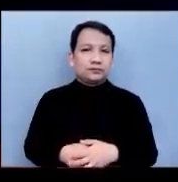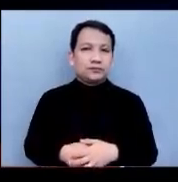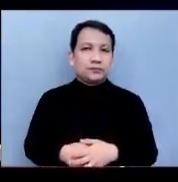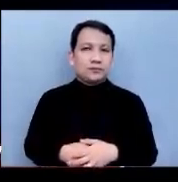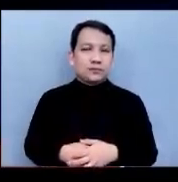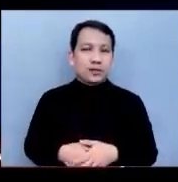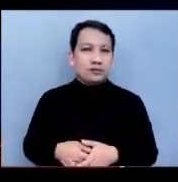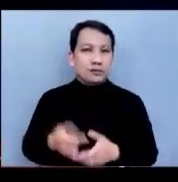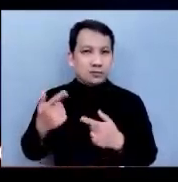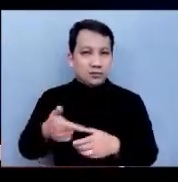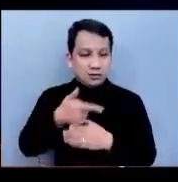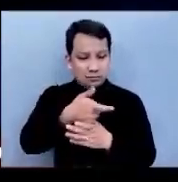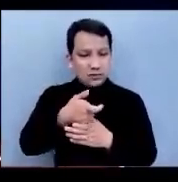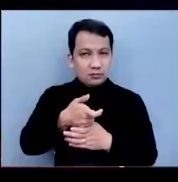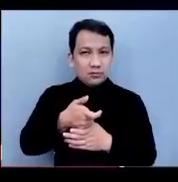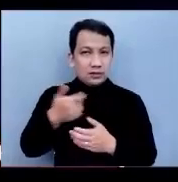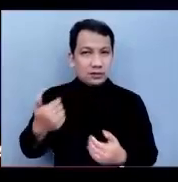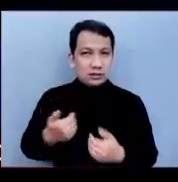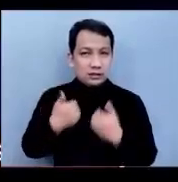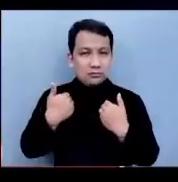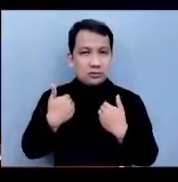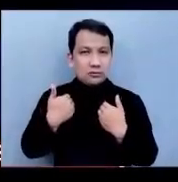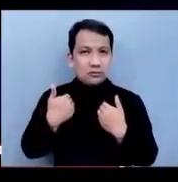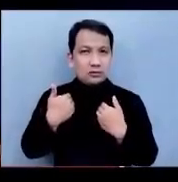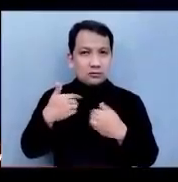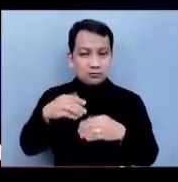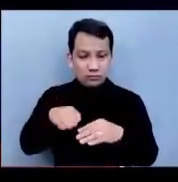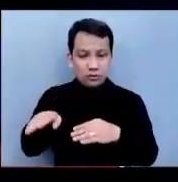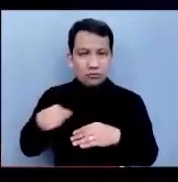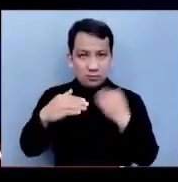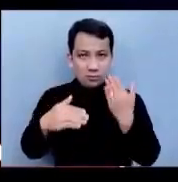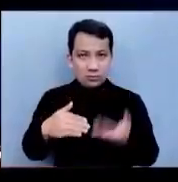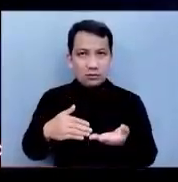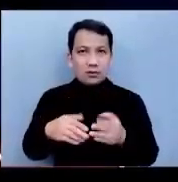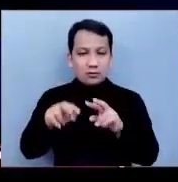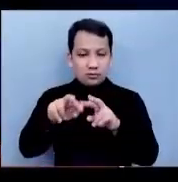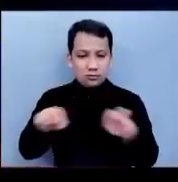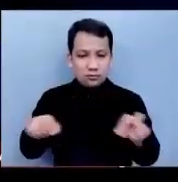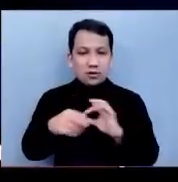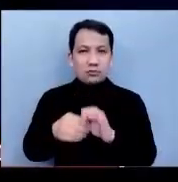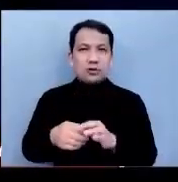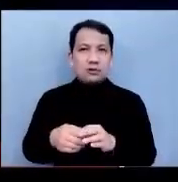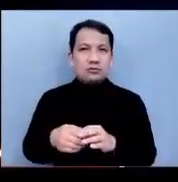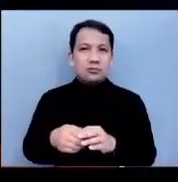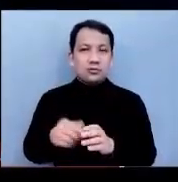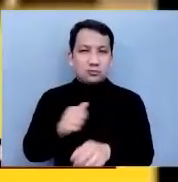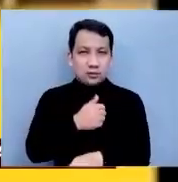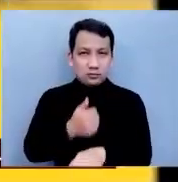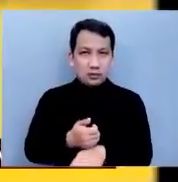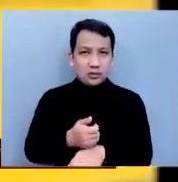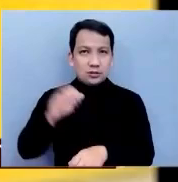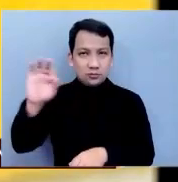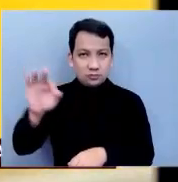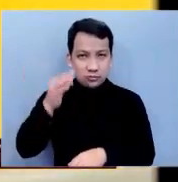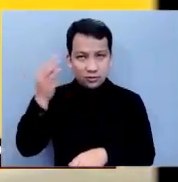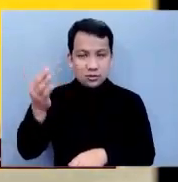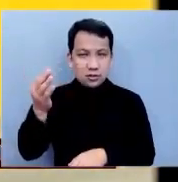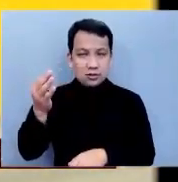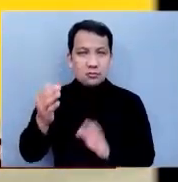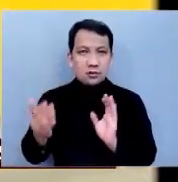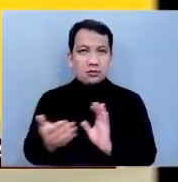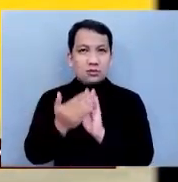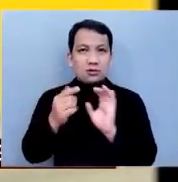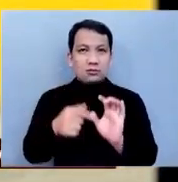Binaril ng pulis ang binatilyo na nauwi sa kanyang pagkamatay. Iniimbestigan na ito ng mga otoridad sa France. Posibleng maharap sa